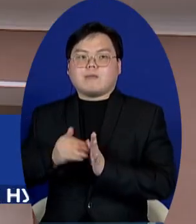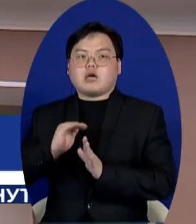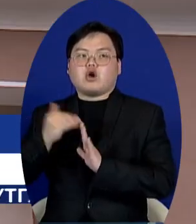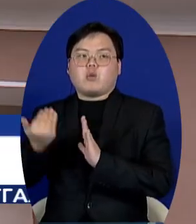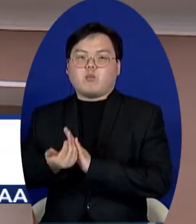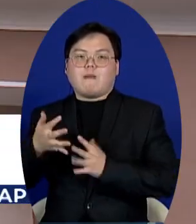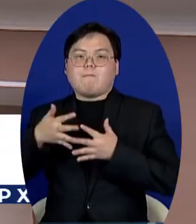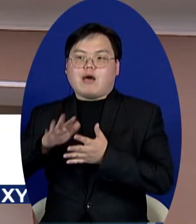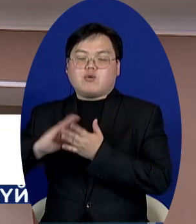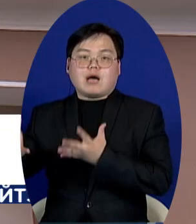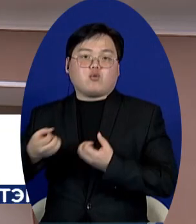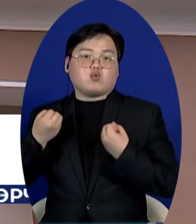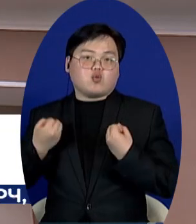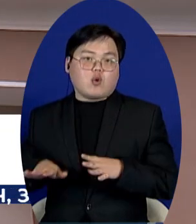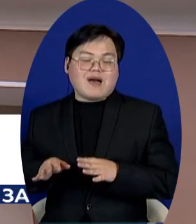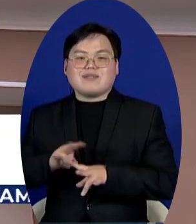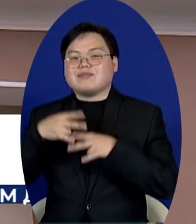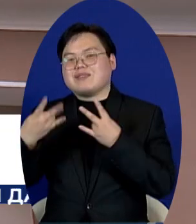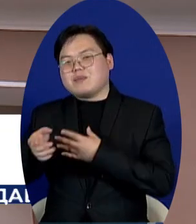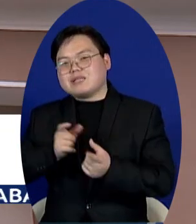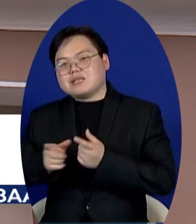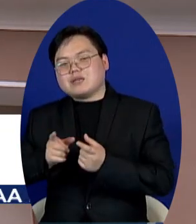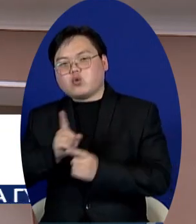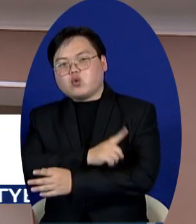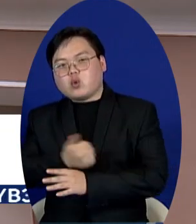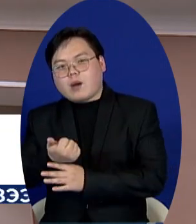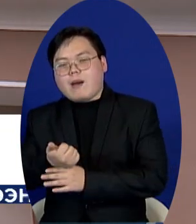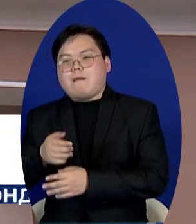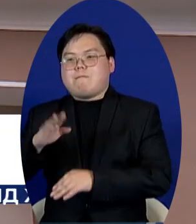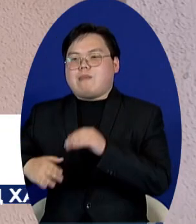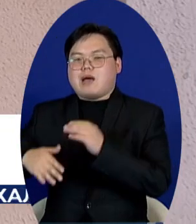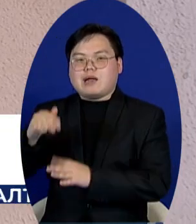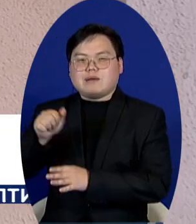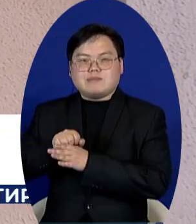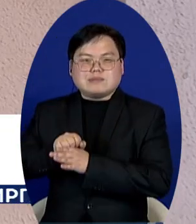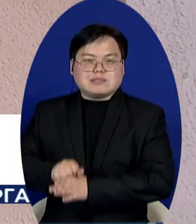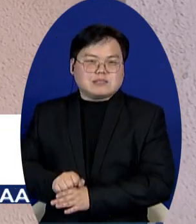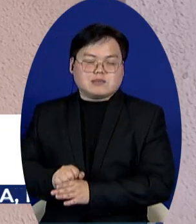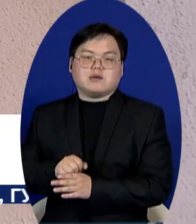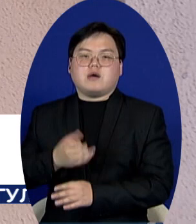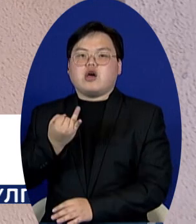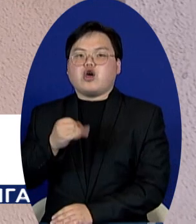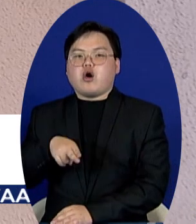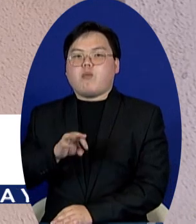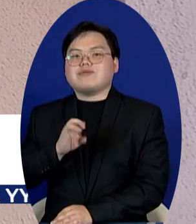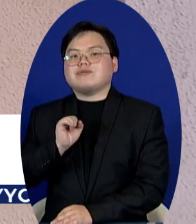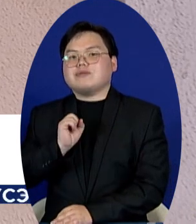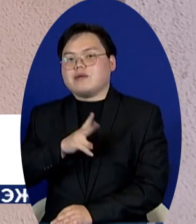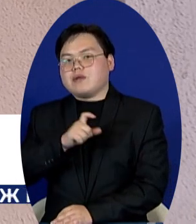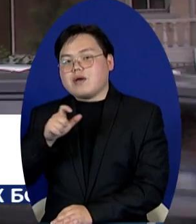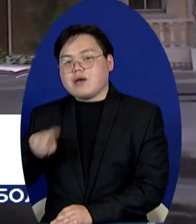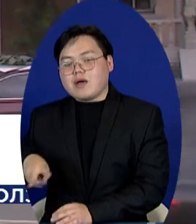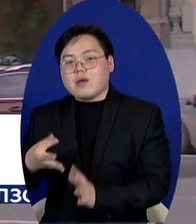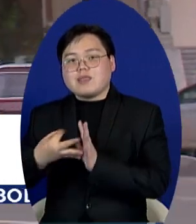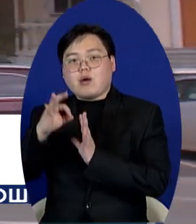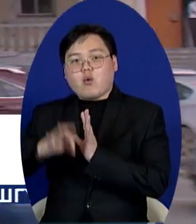болжээ. Нийгмийн эдийн засгийн өндөр ач холбогдолтой дагаад барилгын салбарыг нуруундаа авч яваа ипотекийн зээлийн их үсрийг ондоостол 80% нь Монгол банк